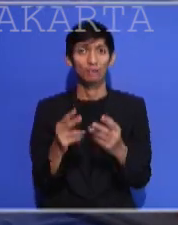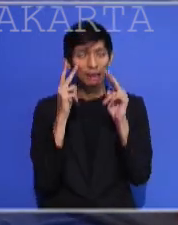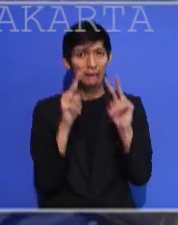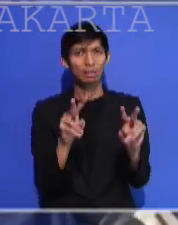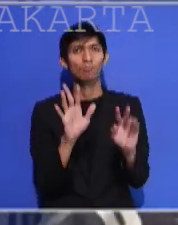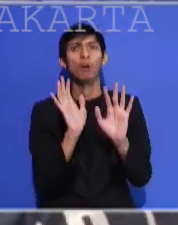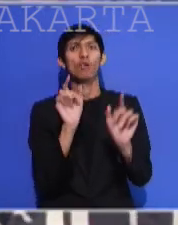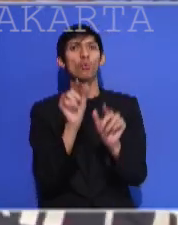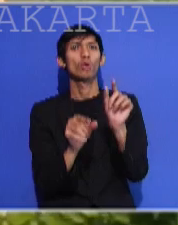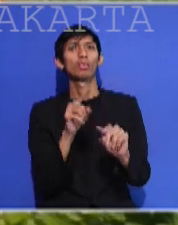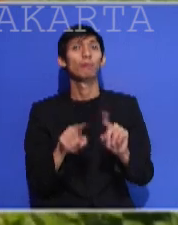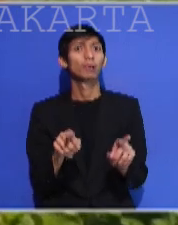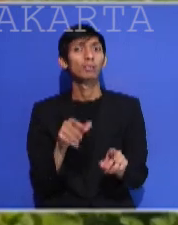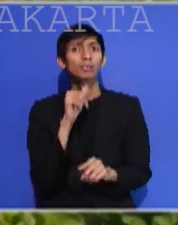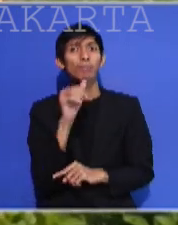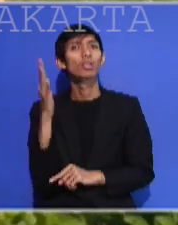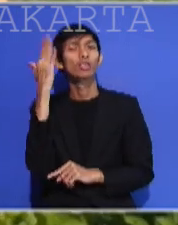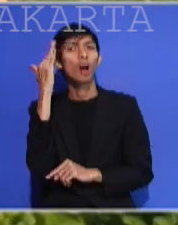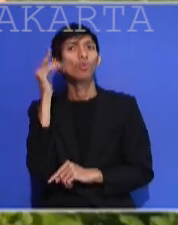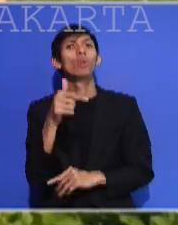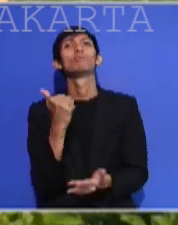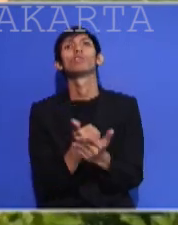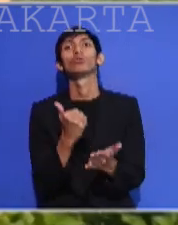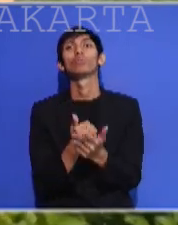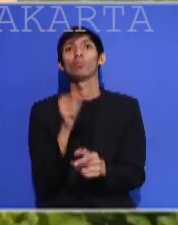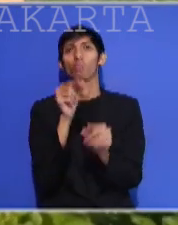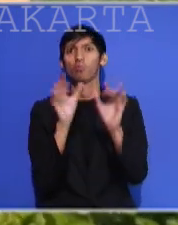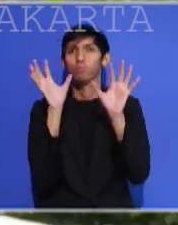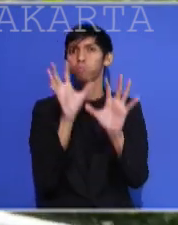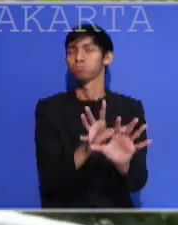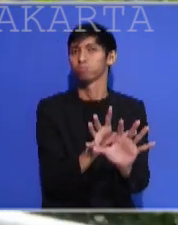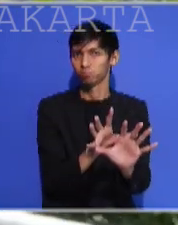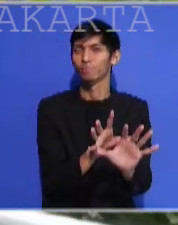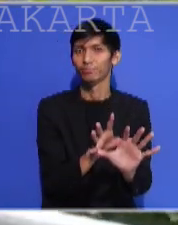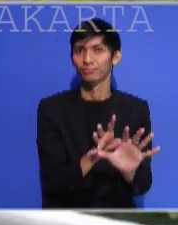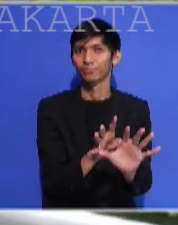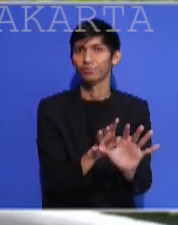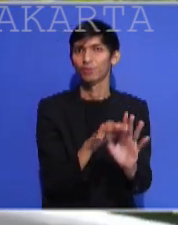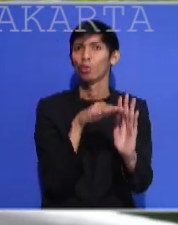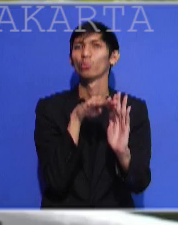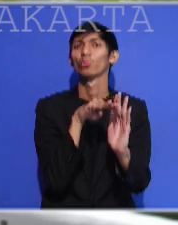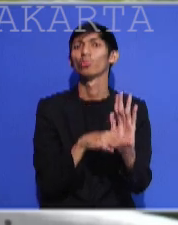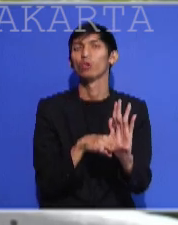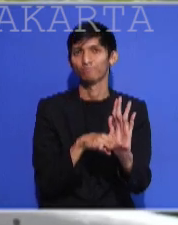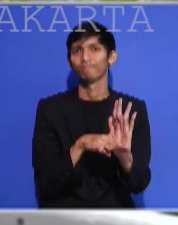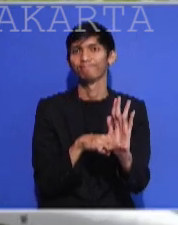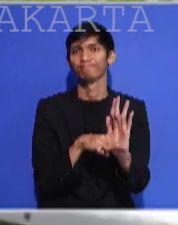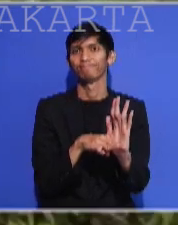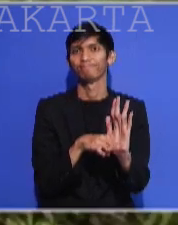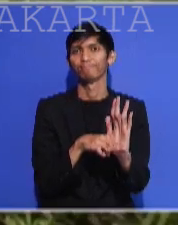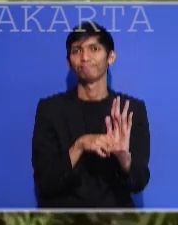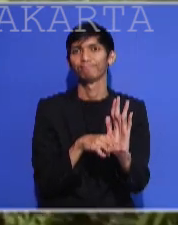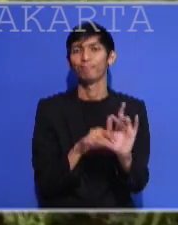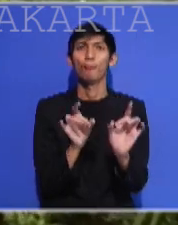Namun siapa sangka tren kunjungan di kawasan wisata puncak Suroloyo terus menurun setiap tahunnya dibanding momen liburan